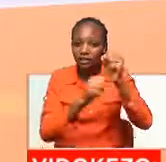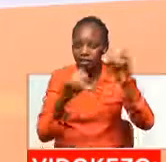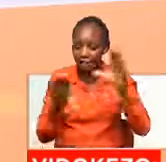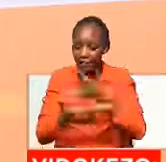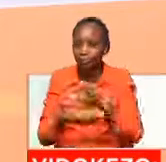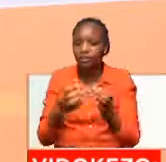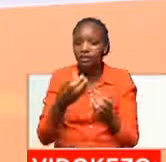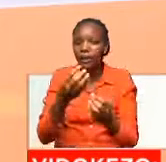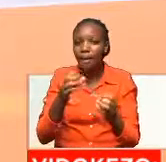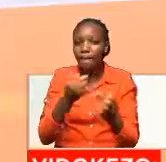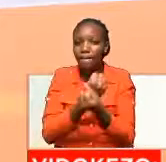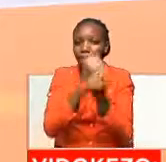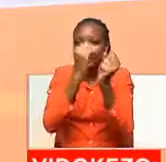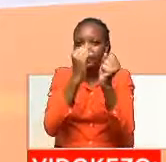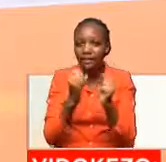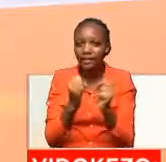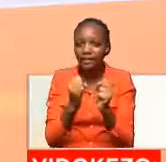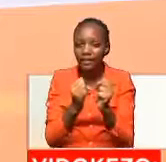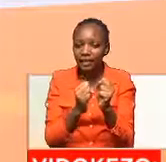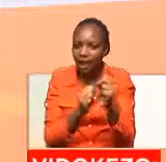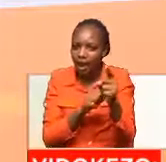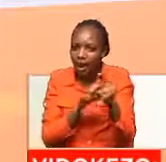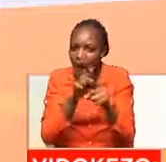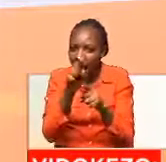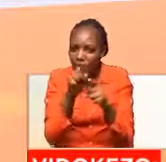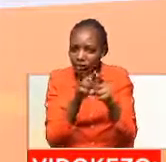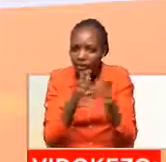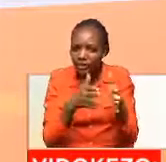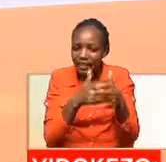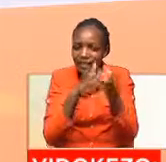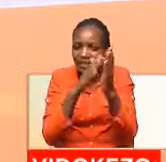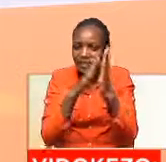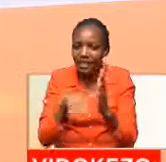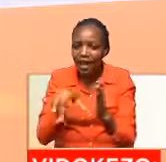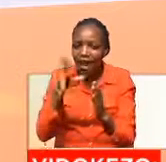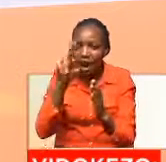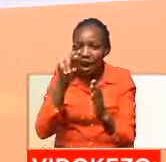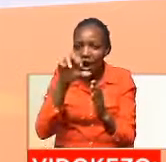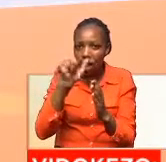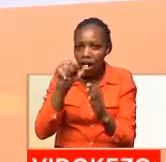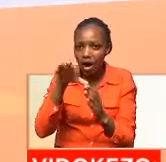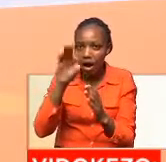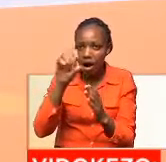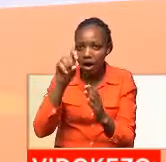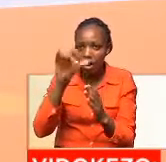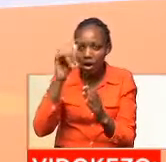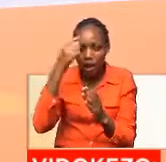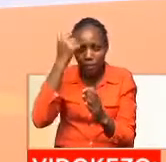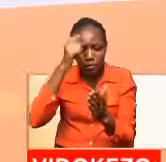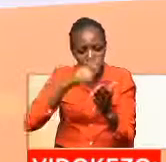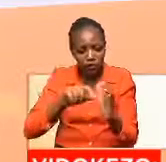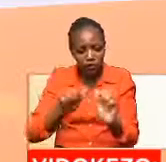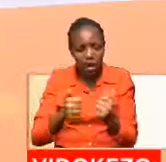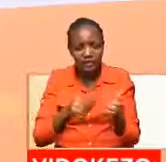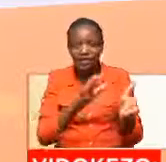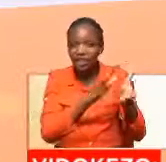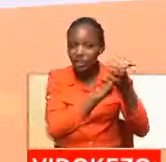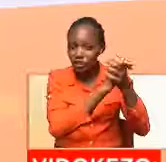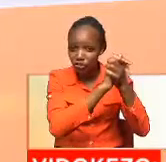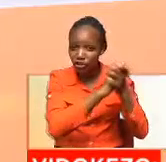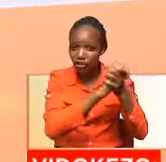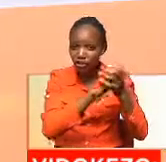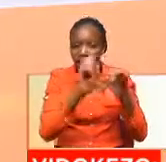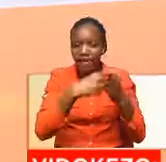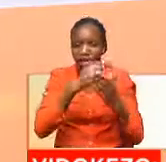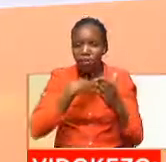William Ruto wakimtuhumu katibu mkuu wa chama hicho Raphael Tuju kwa masahibu yanayoshuhudiwa chamani.